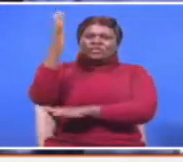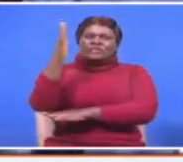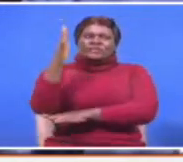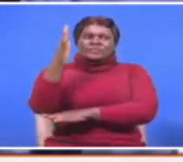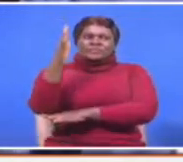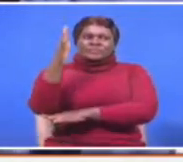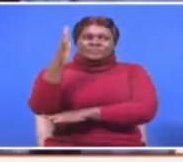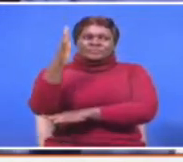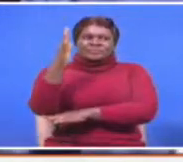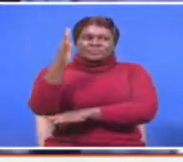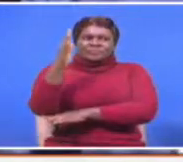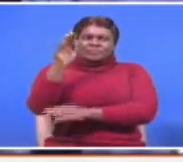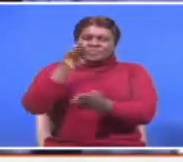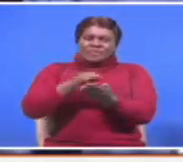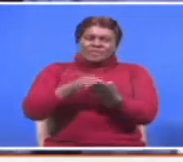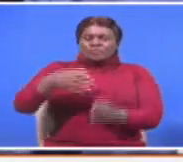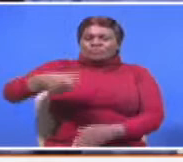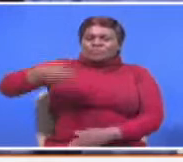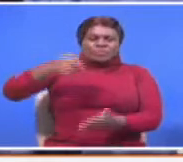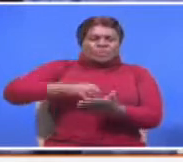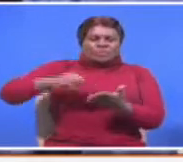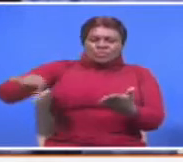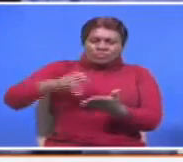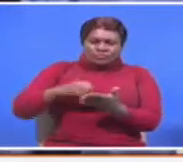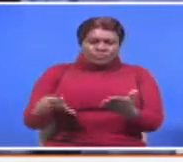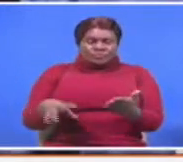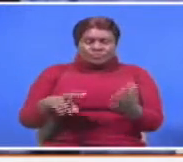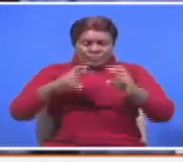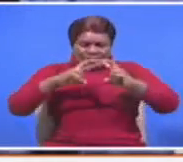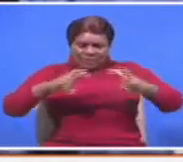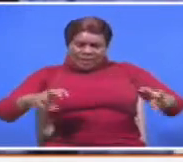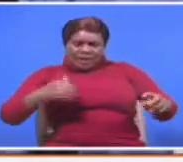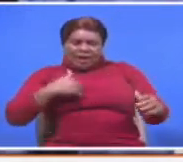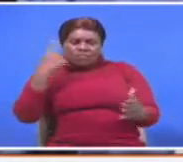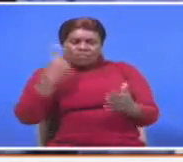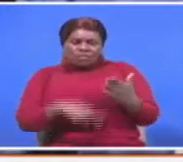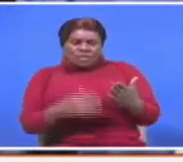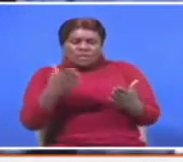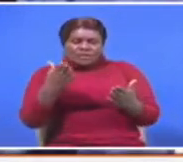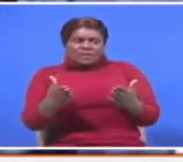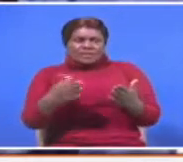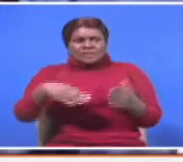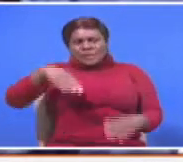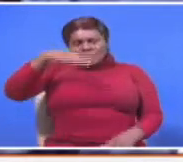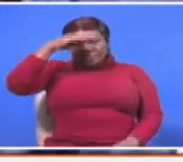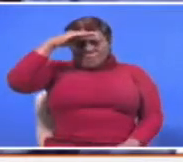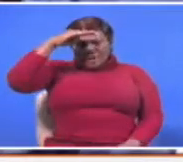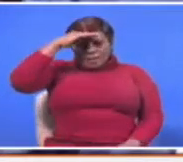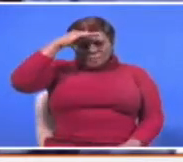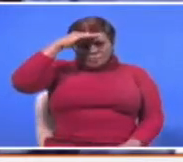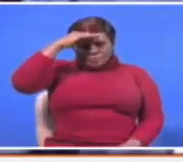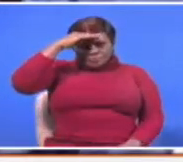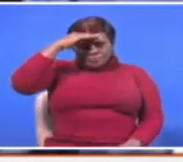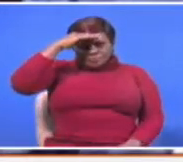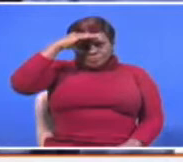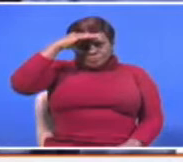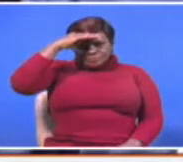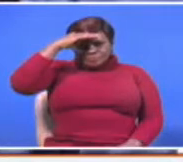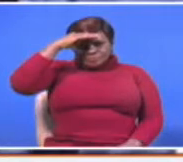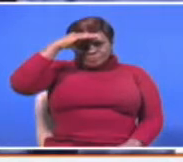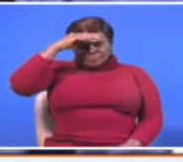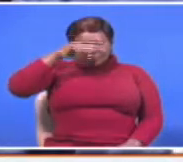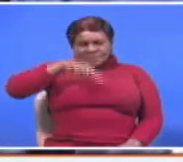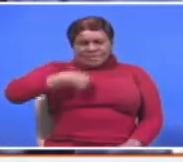wasiseme ni wenyewe wameweka vitu, hizo gunia zitolewe. Iangaliwe iko na nini, kwa sababu hiyo ni bar ambaye it is self